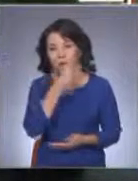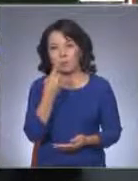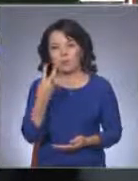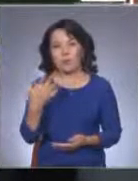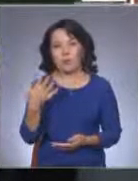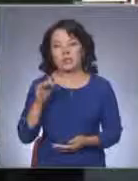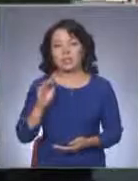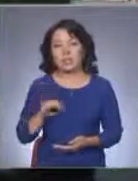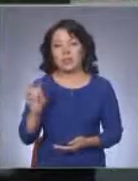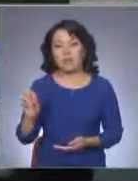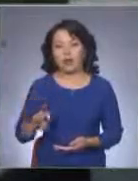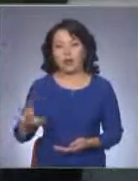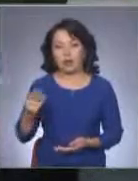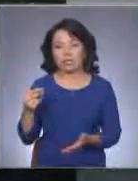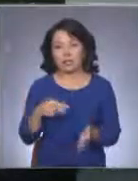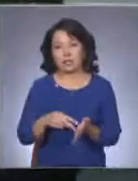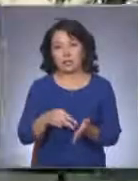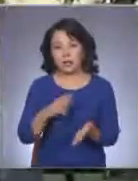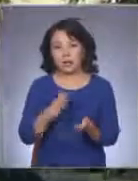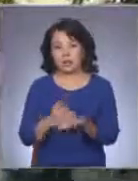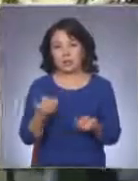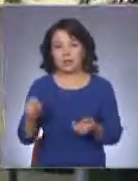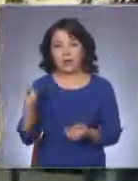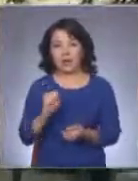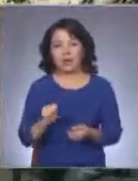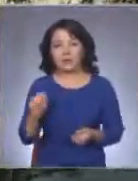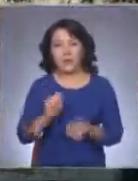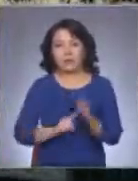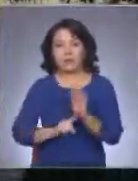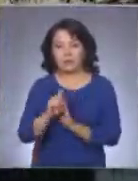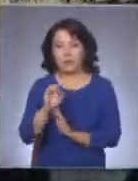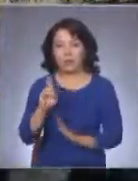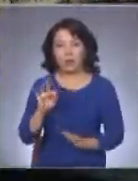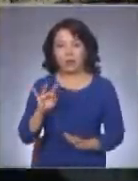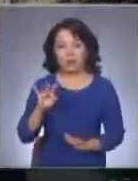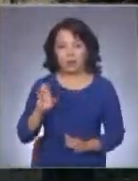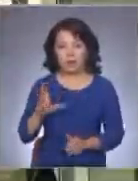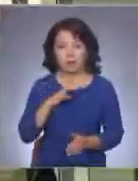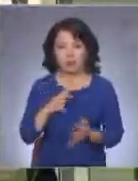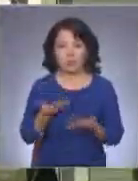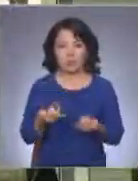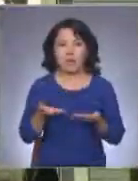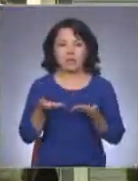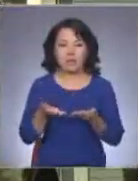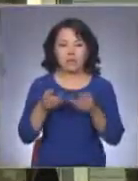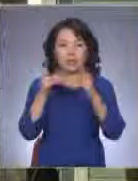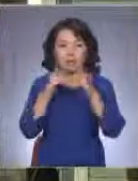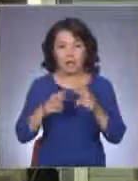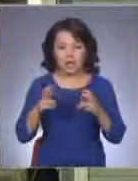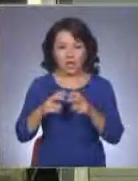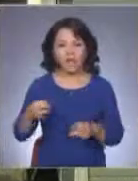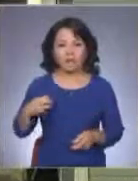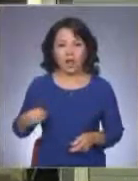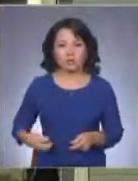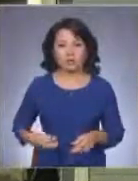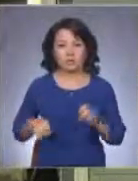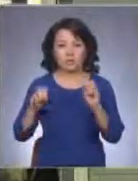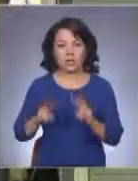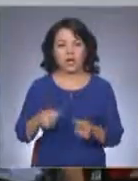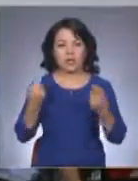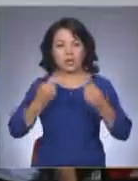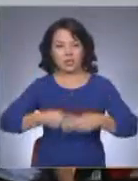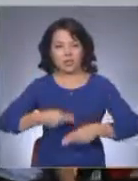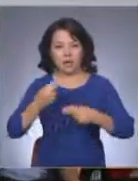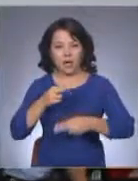евроға бағаланып отыр. Еске сала кетейік, тамыздың басында Корсика аралында кемені тексеру кезінде француз кеденшілері